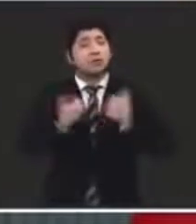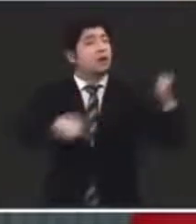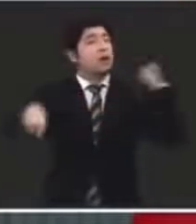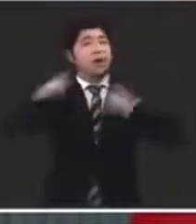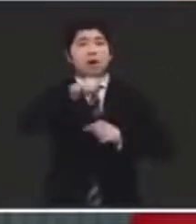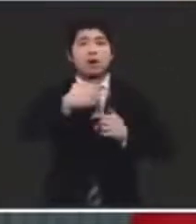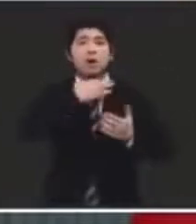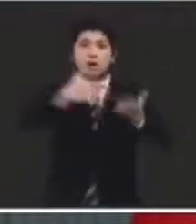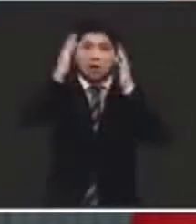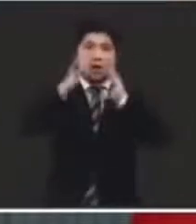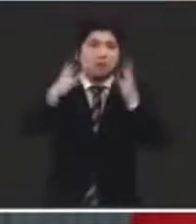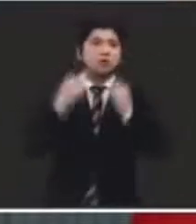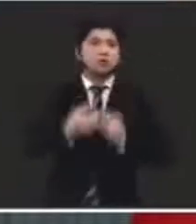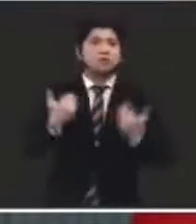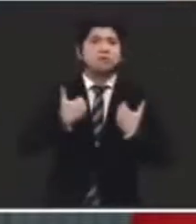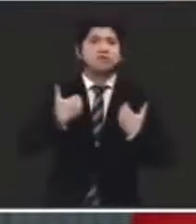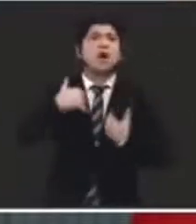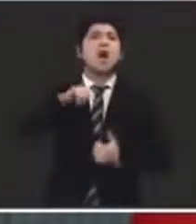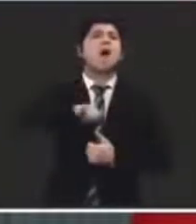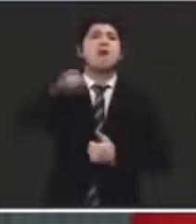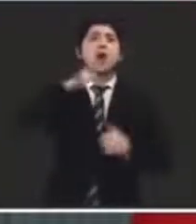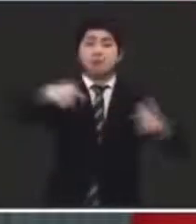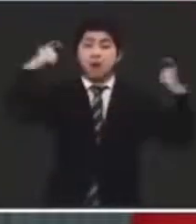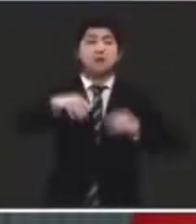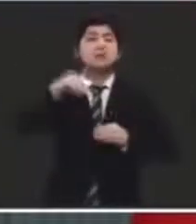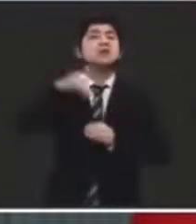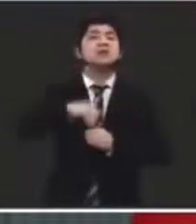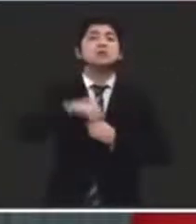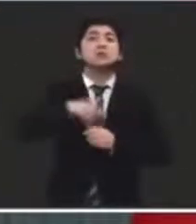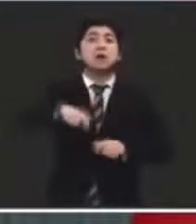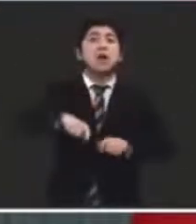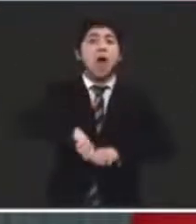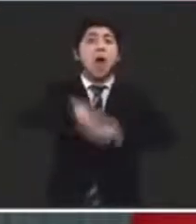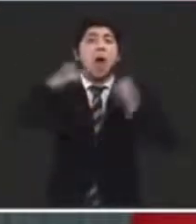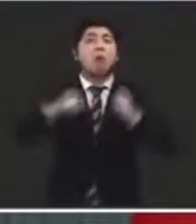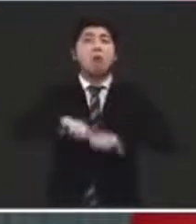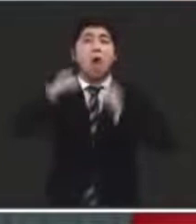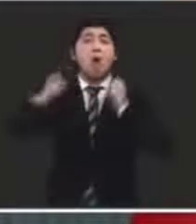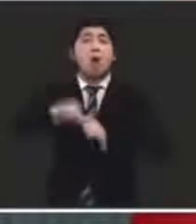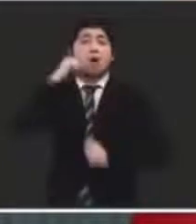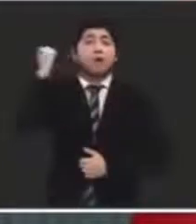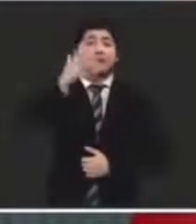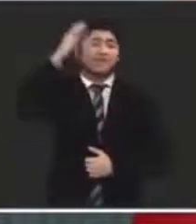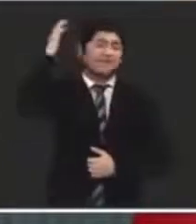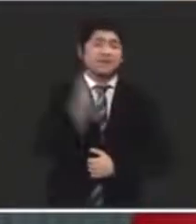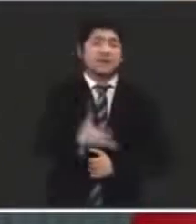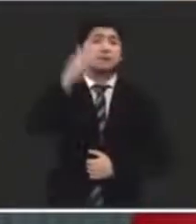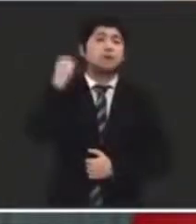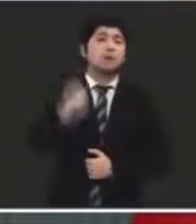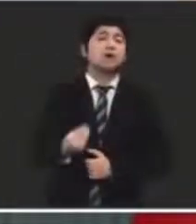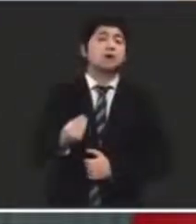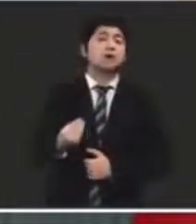hamdolsun bizim havalimanlarımız rekordan rekora koşuyor